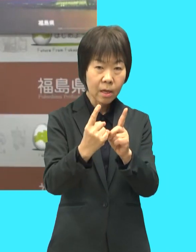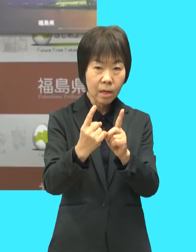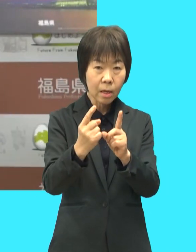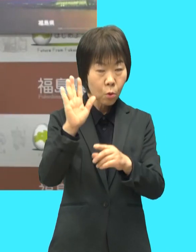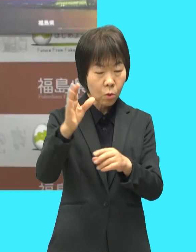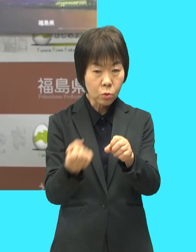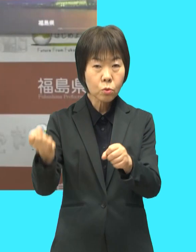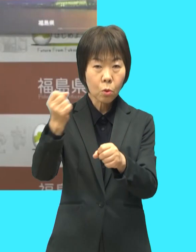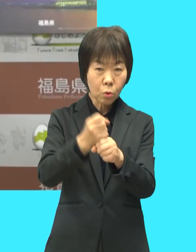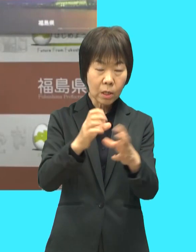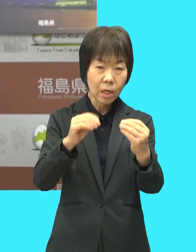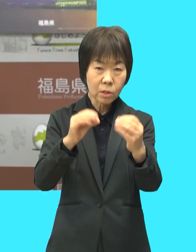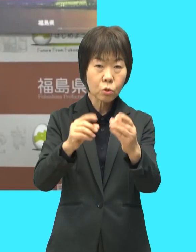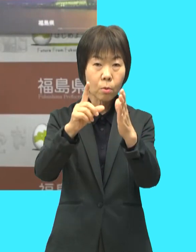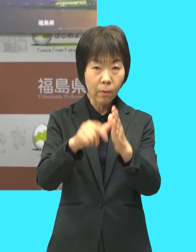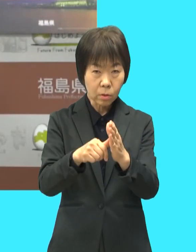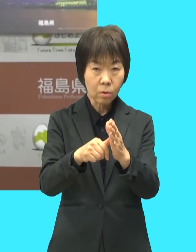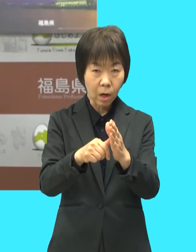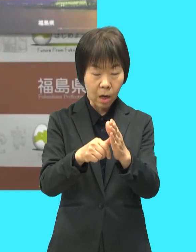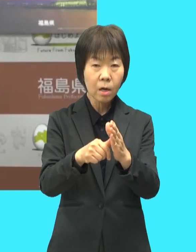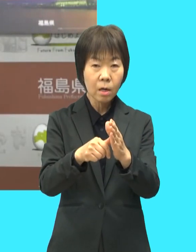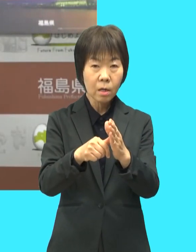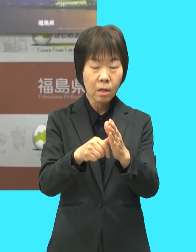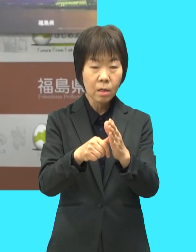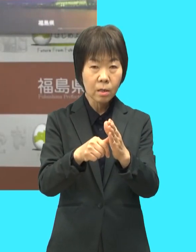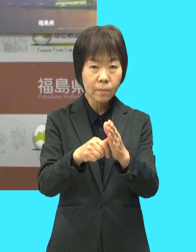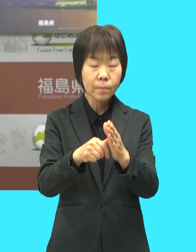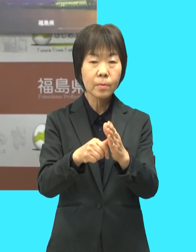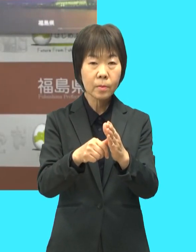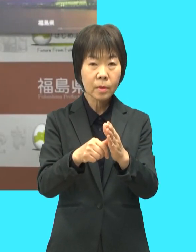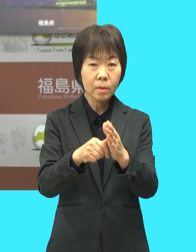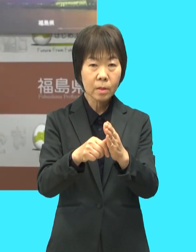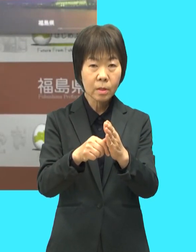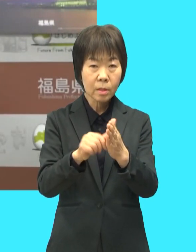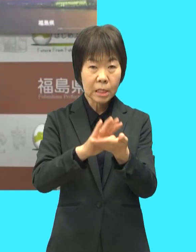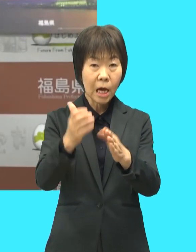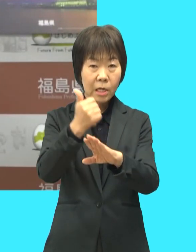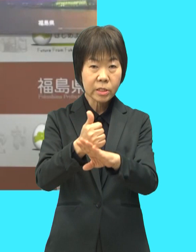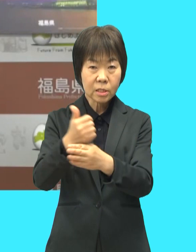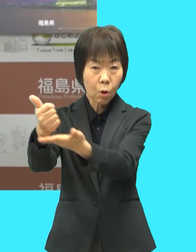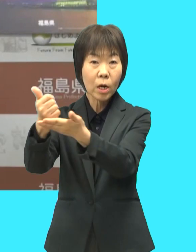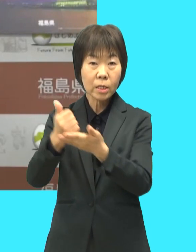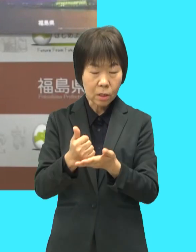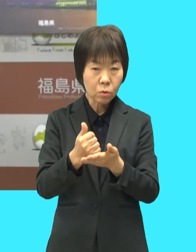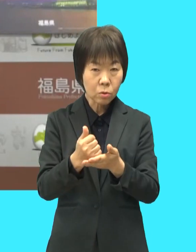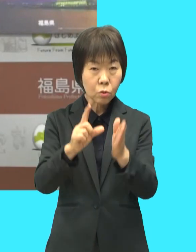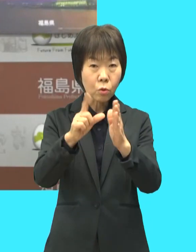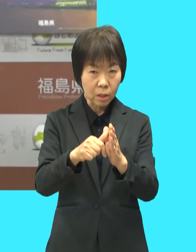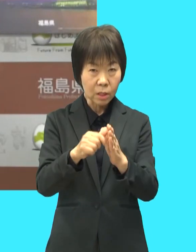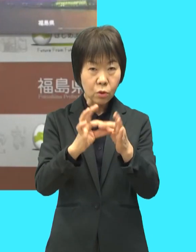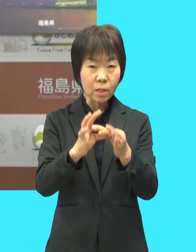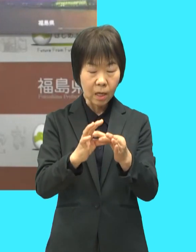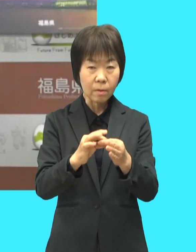今後の復興とかの話をする場合とかですね、はい、そういった、大臣が来られたりとか、そういう関係性があると思うんですが。 わかり